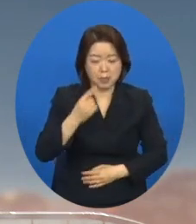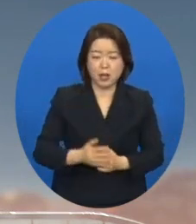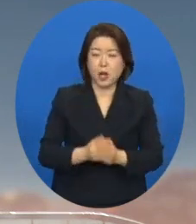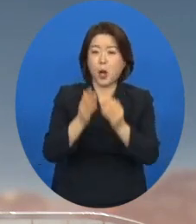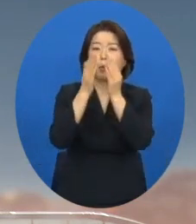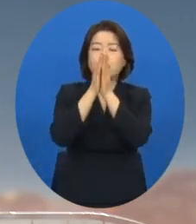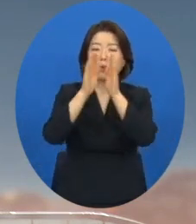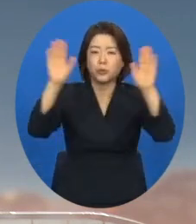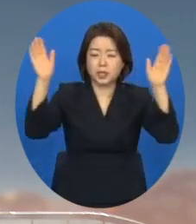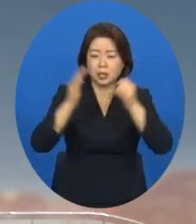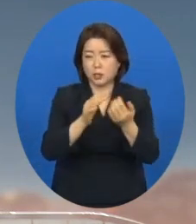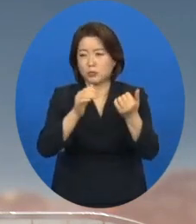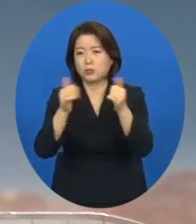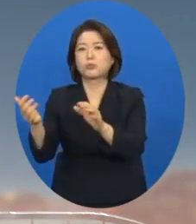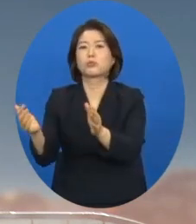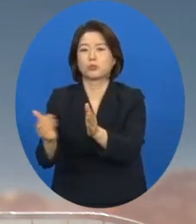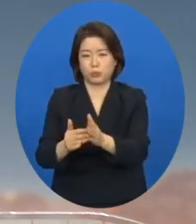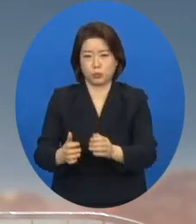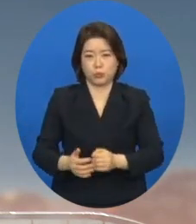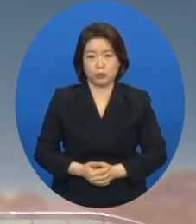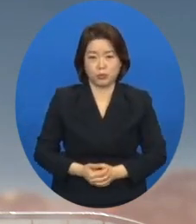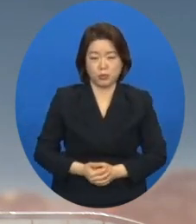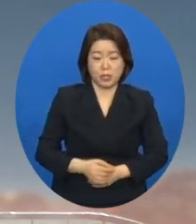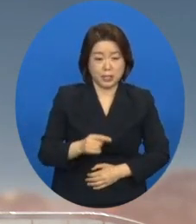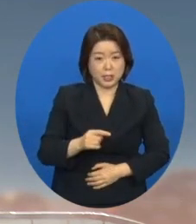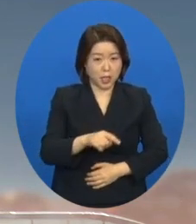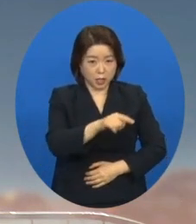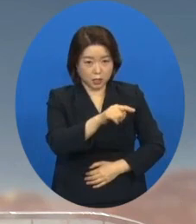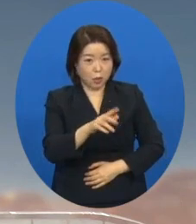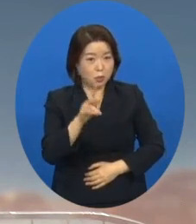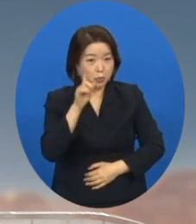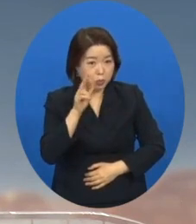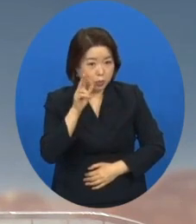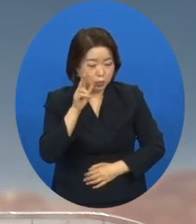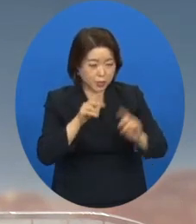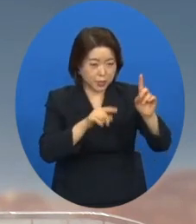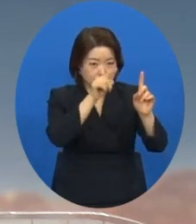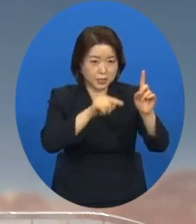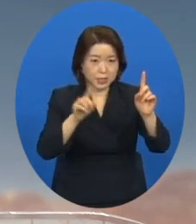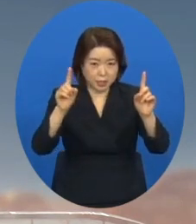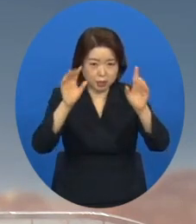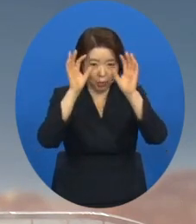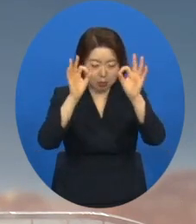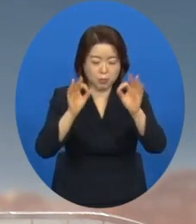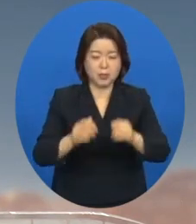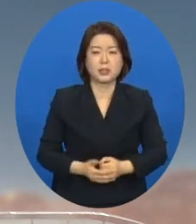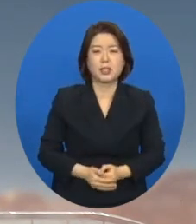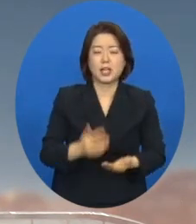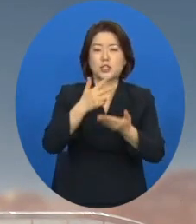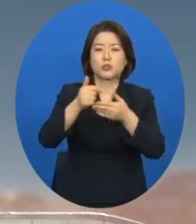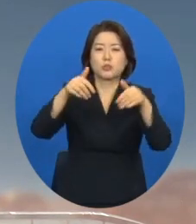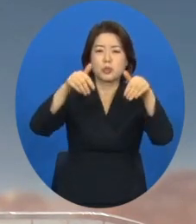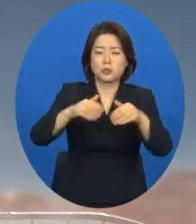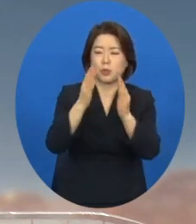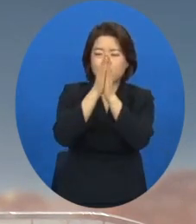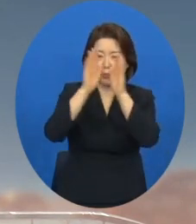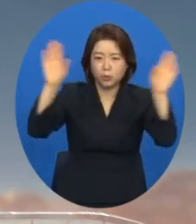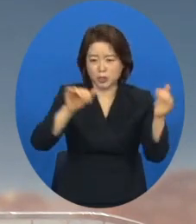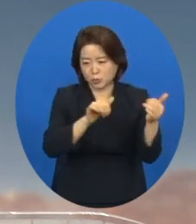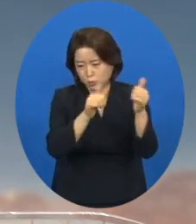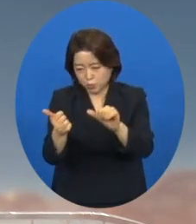모세가 죽었던 것입니다. 여호수아 1장 1절에 보면 모세의 죽음으로 시작을 해요. 주님의 종 모세가 죽은